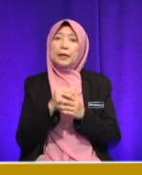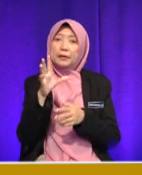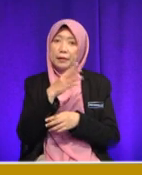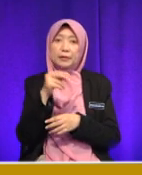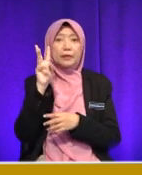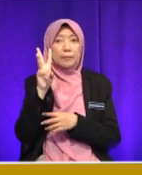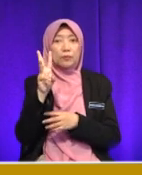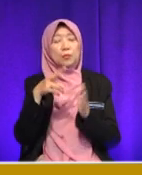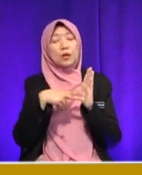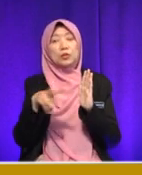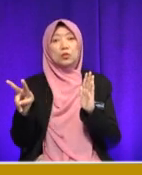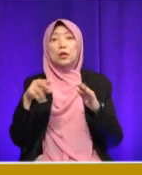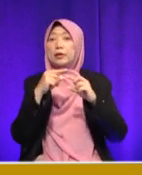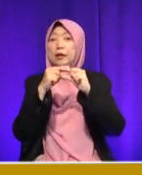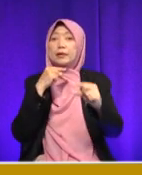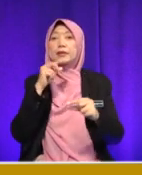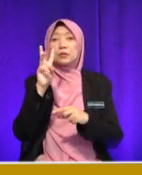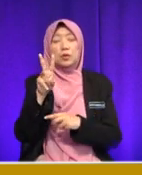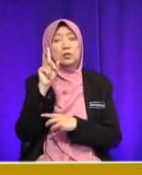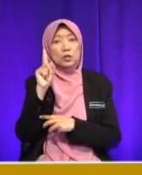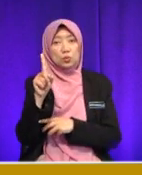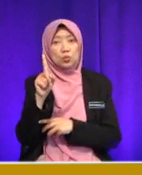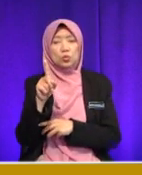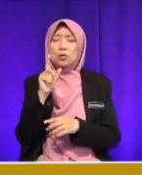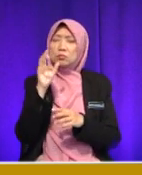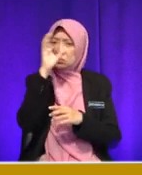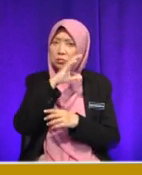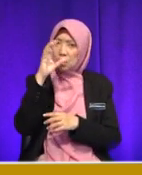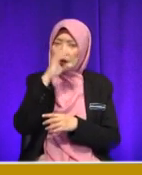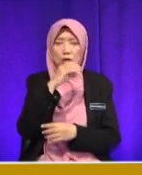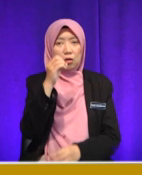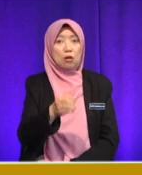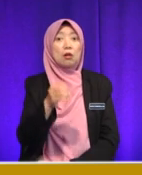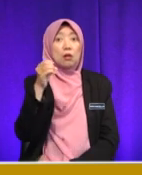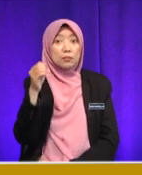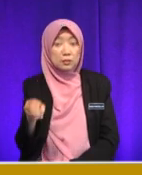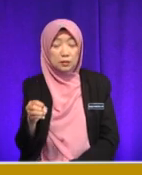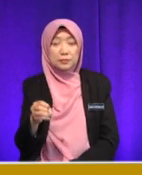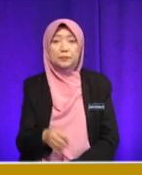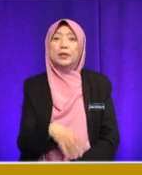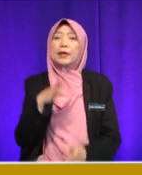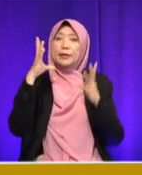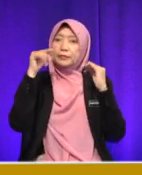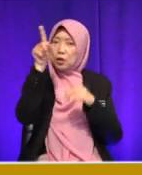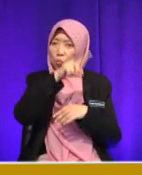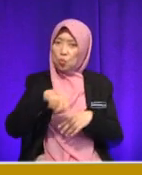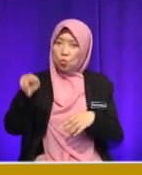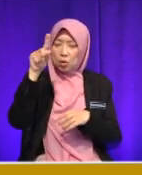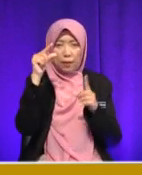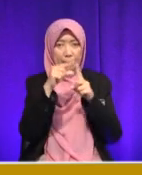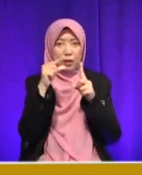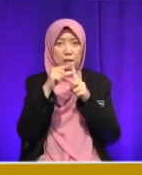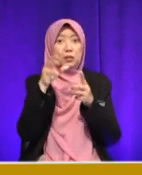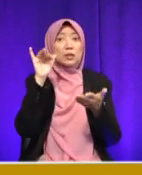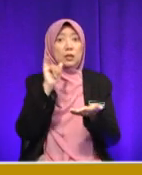ialah pantulan pada garis Y1. Tentukan objek. Biar cikgu bulatkan perkataan itu.